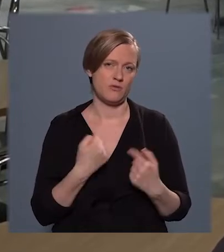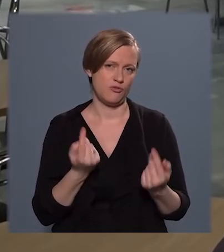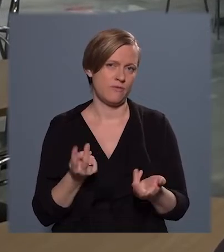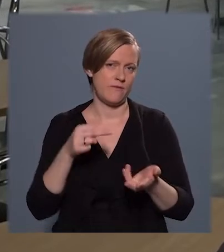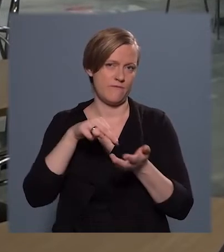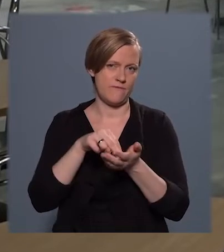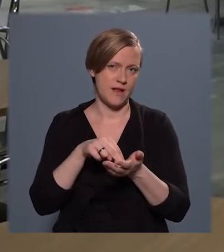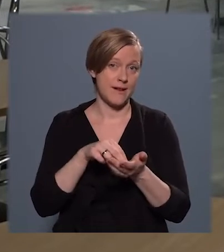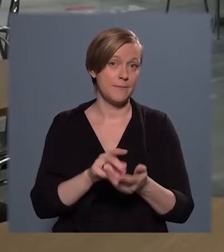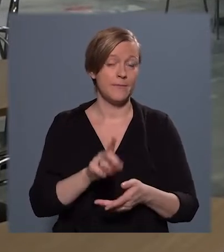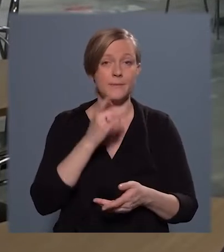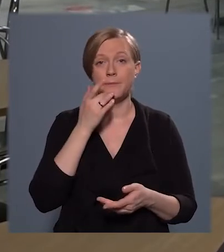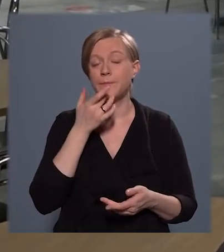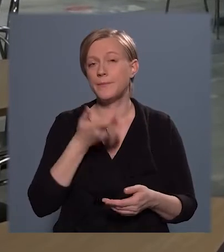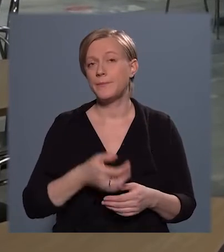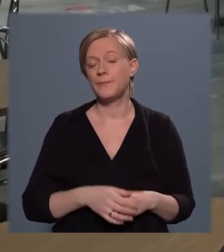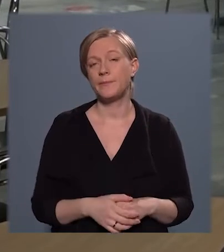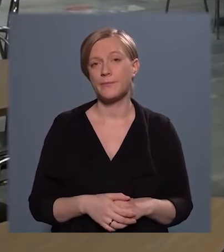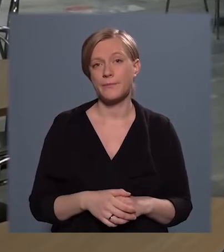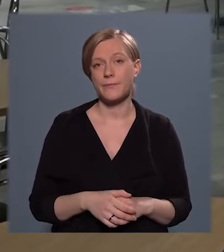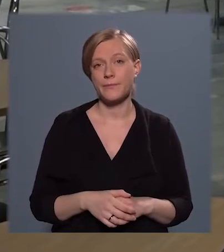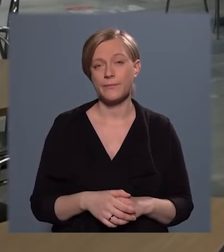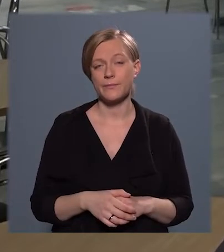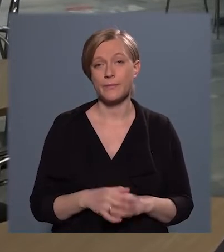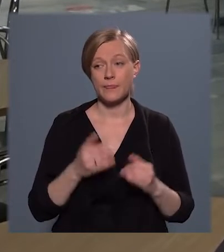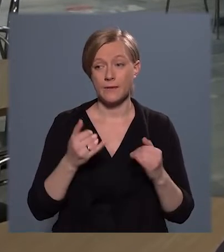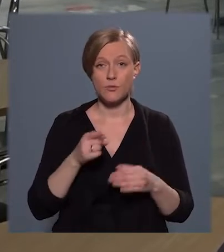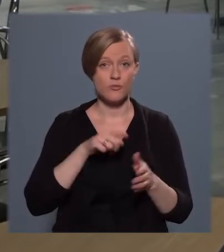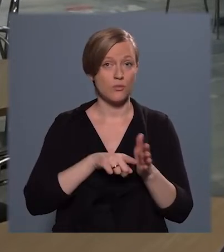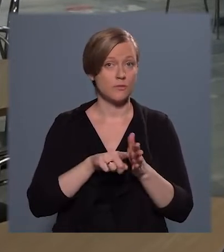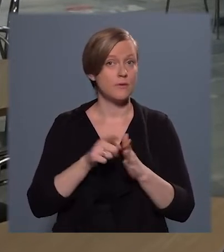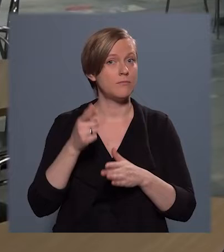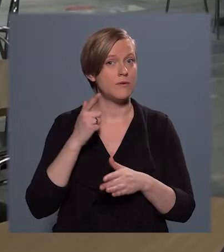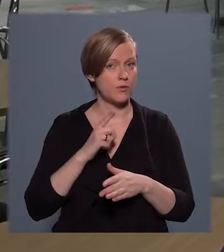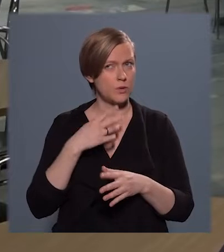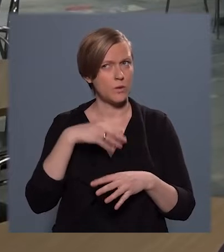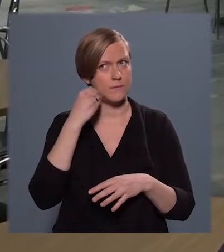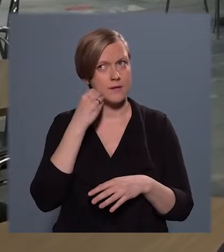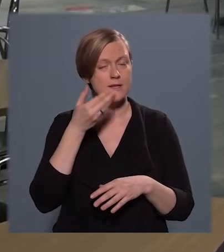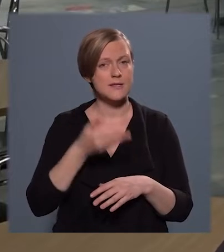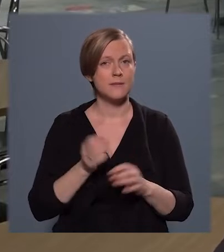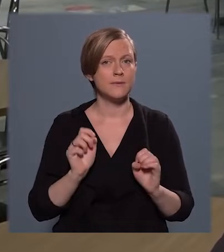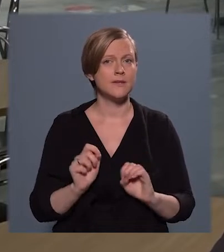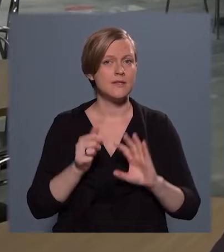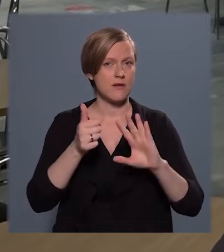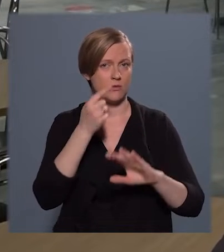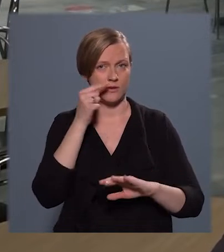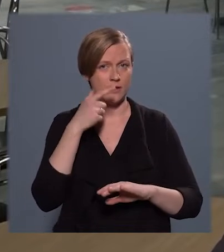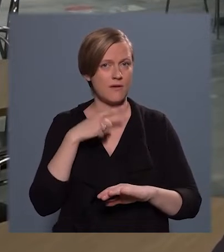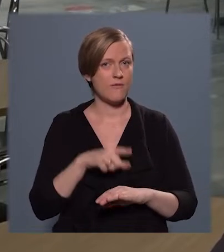fellépni, de például most októberben voltunk, ha jól emlékszem,